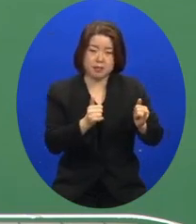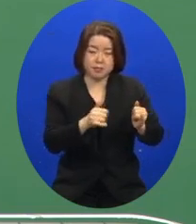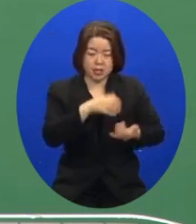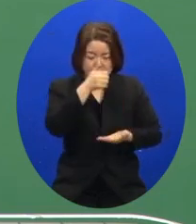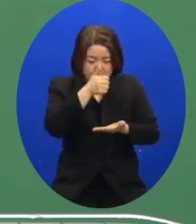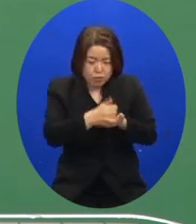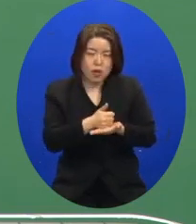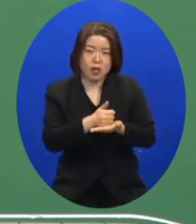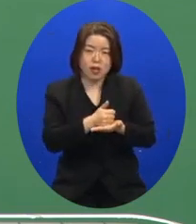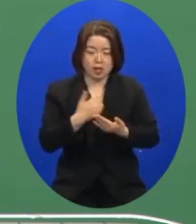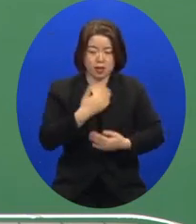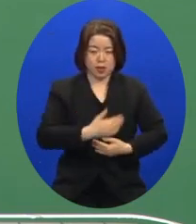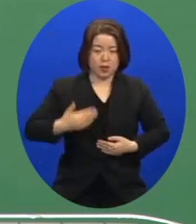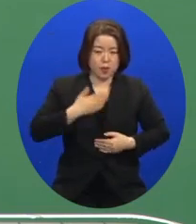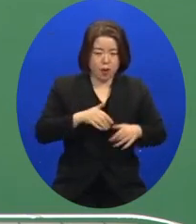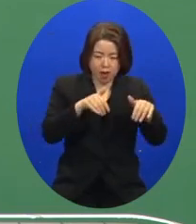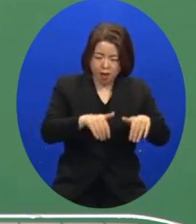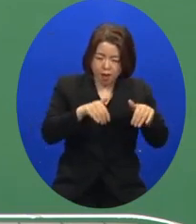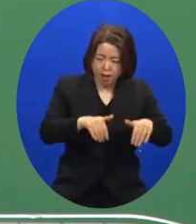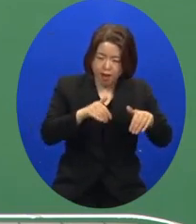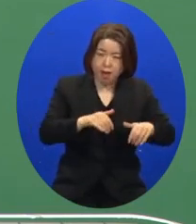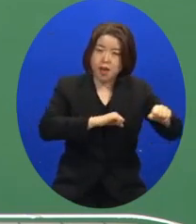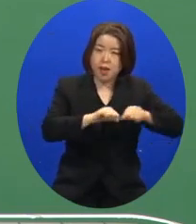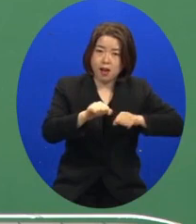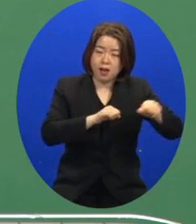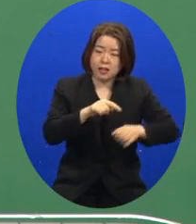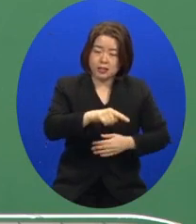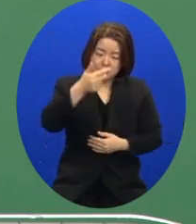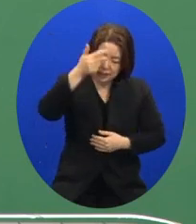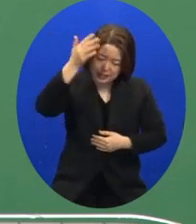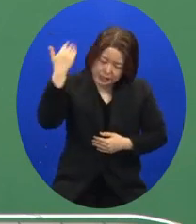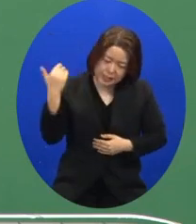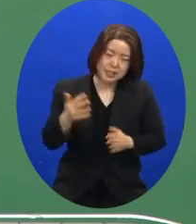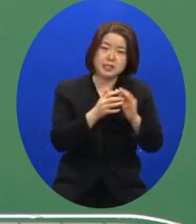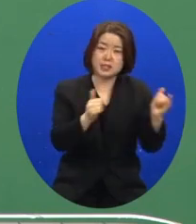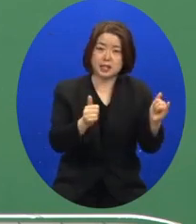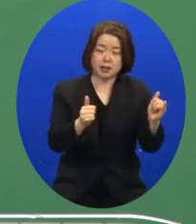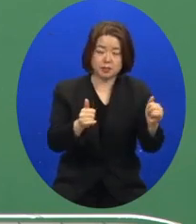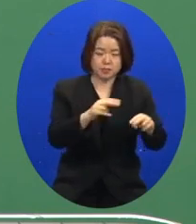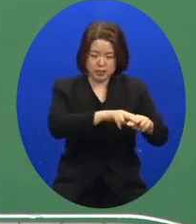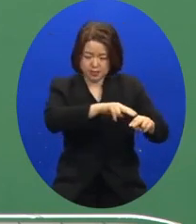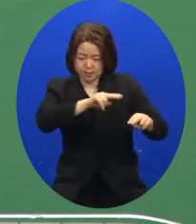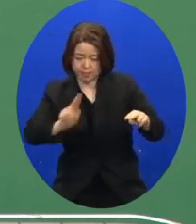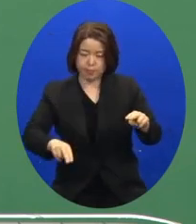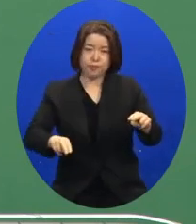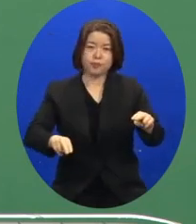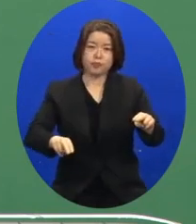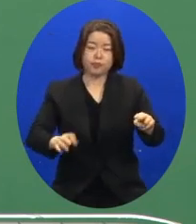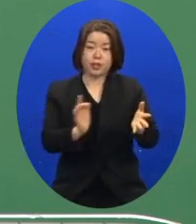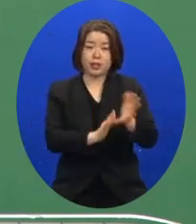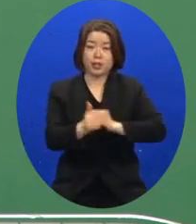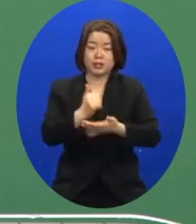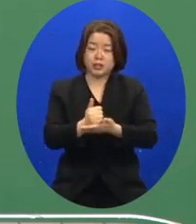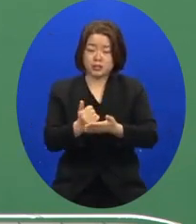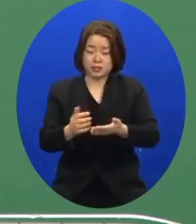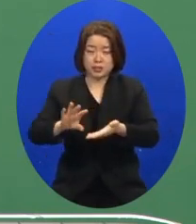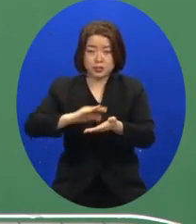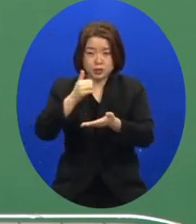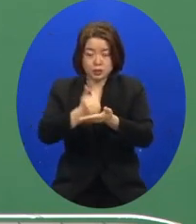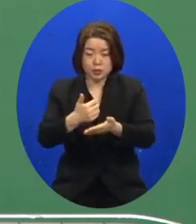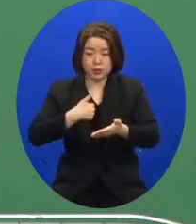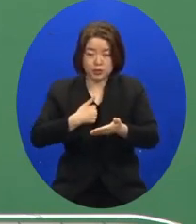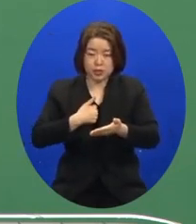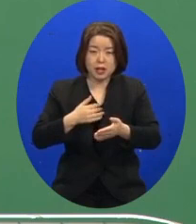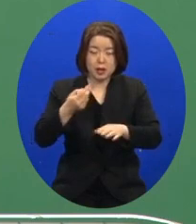죄와 육신의 종노릇하던 그 옛사람이 보좌에서 내려오고 예수 그리스도께서 내